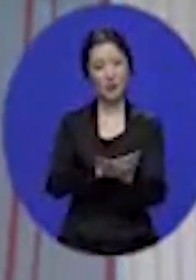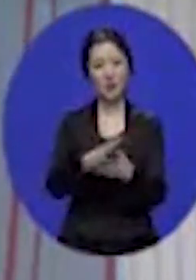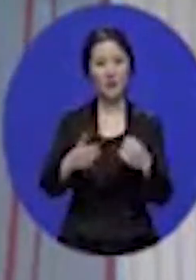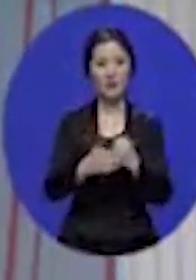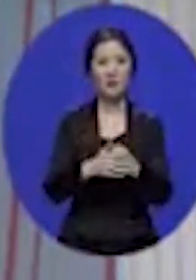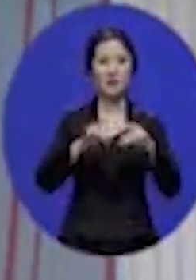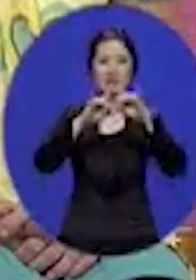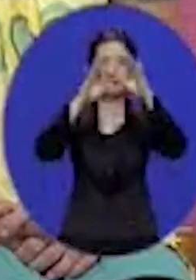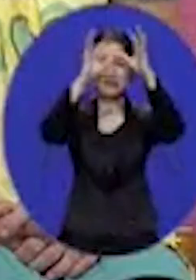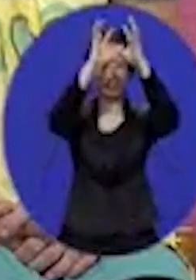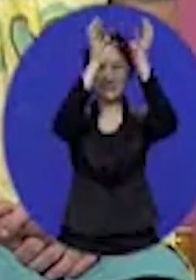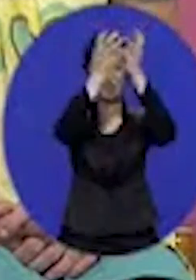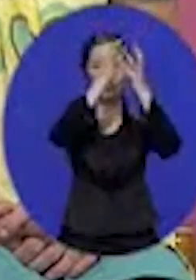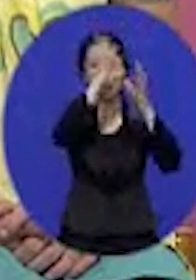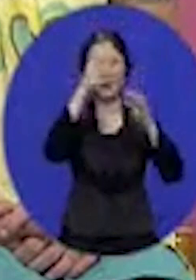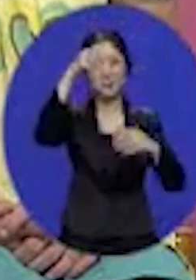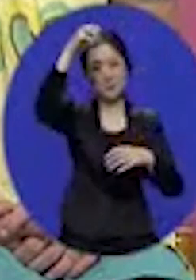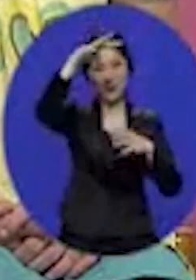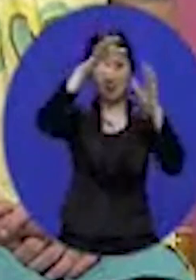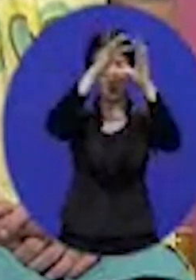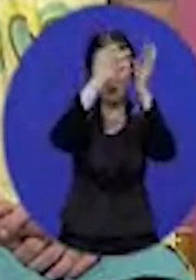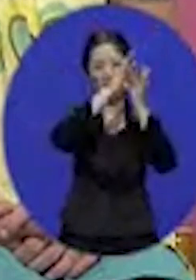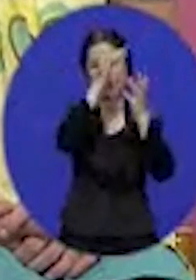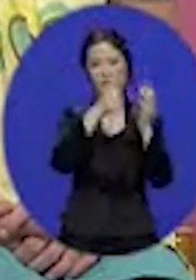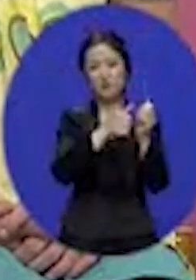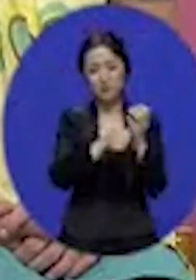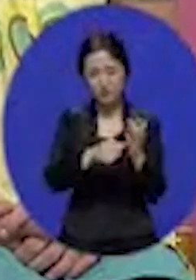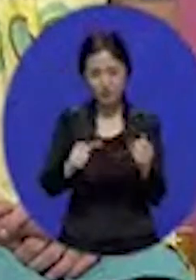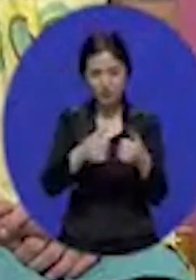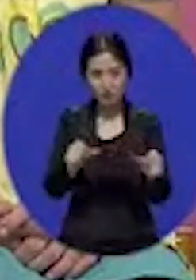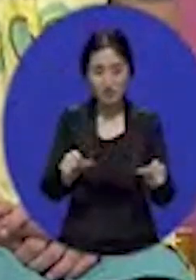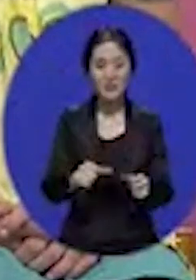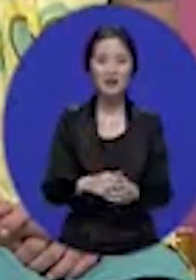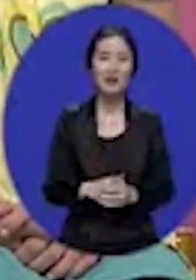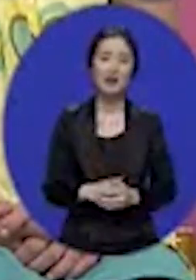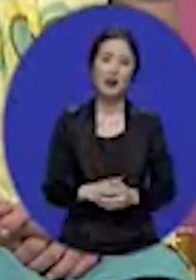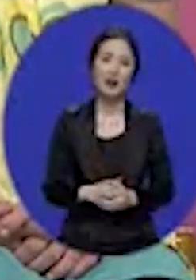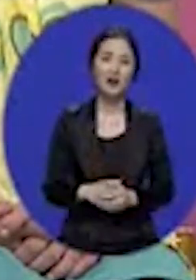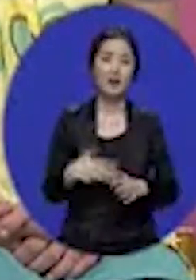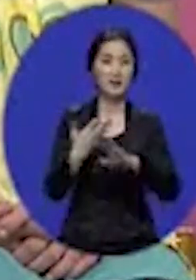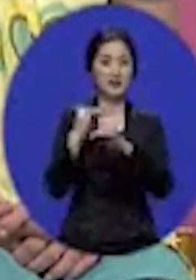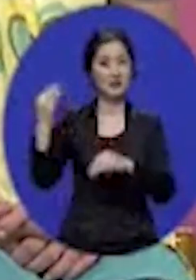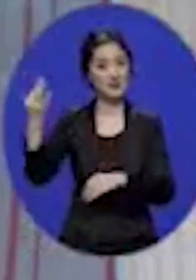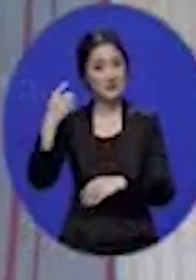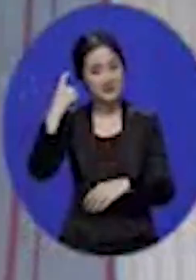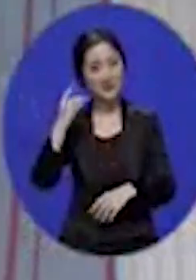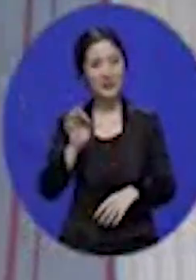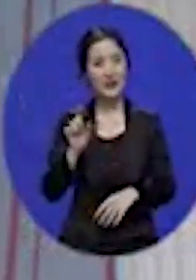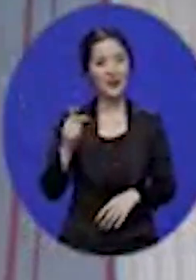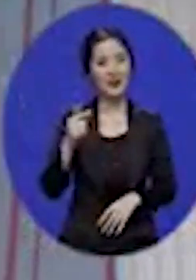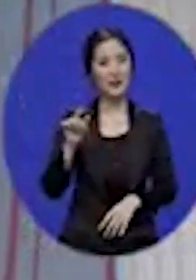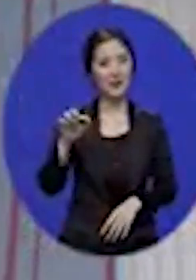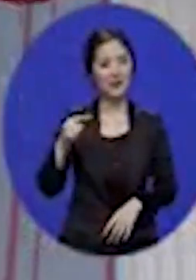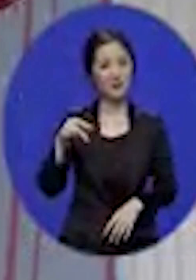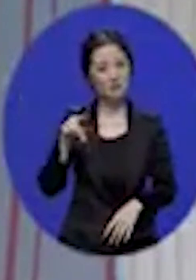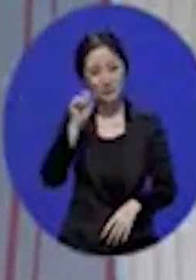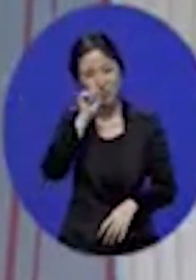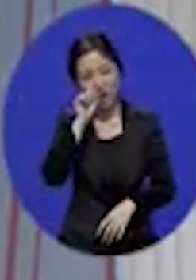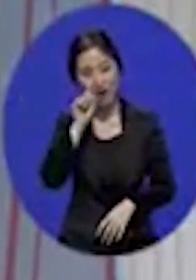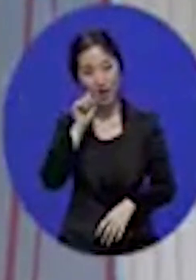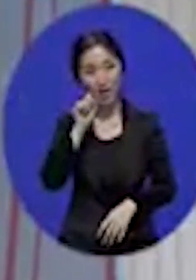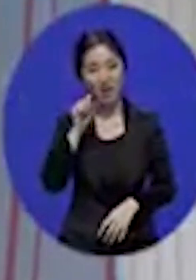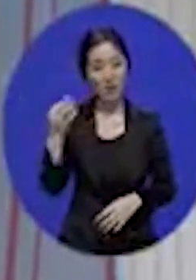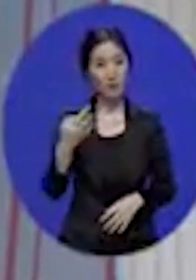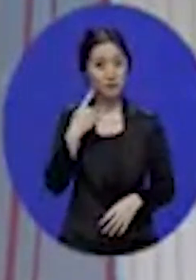다 깨놓고 막 이러는 거예요. 그러면 바깥에서는 윤영미 아나운서 막 부러움의 대상이야. 아나운서 집에 들어가면 나는